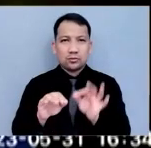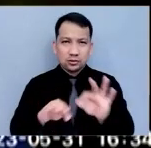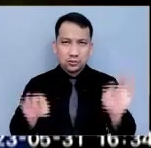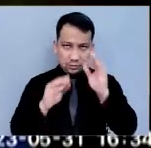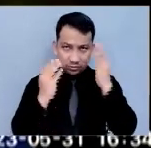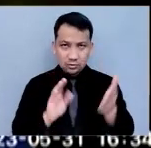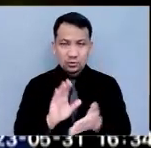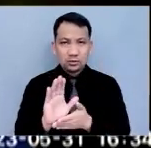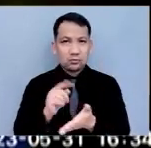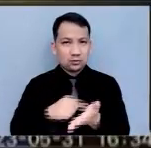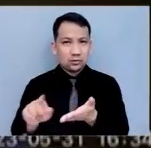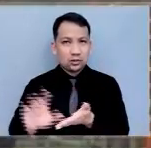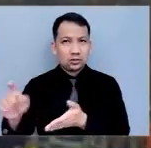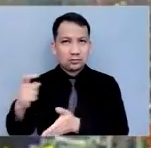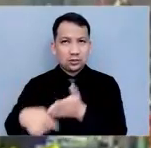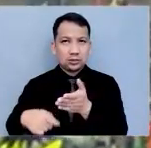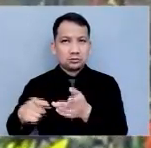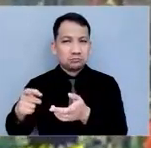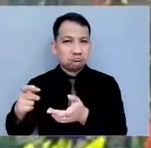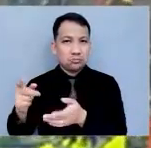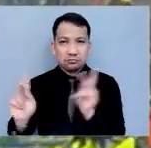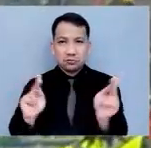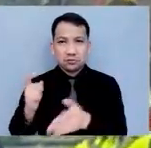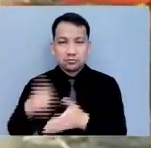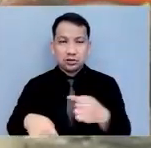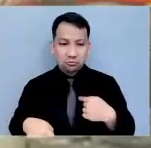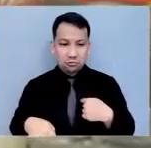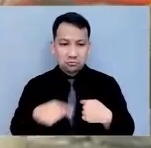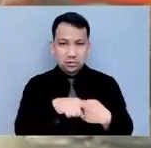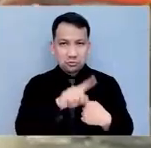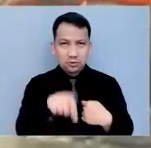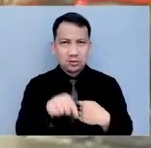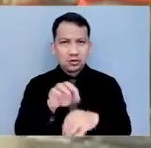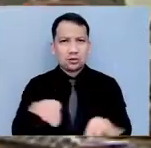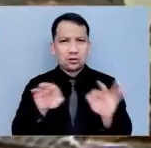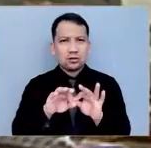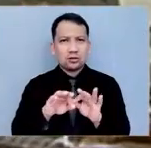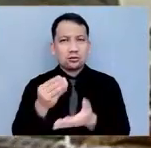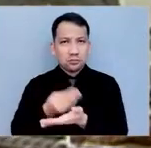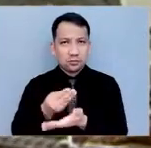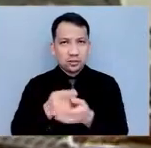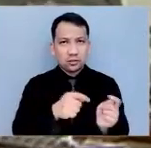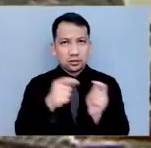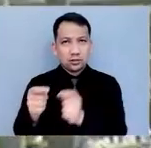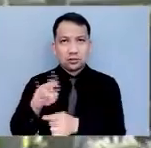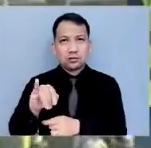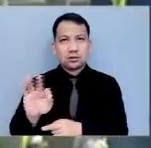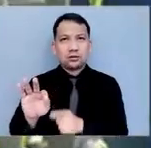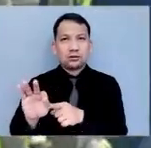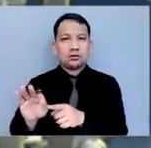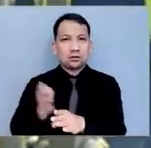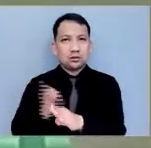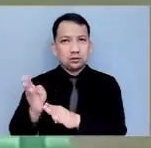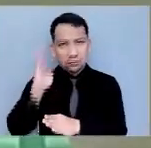bayaran ng mga taxpayers. Kung siya raw ang tatanungin, mas mainam daw na ang perang ililipat para sa Maharlika Fund, idiretso na